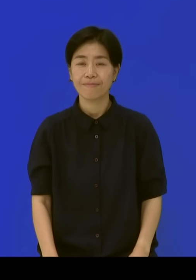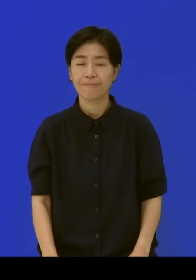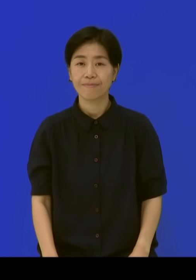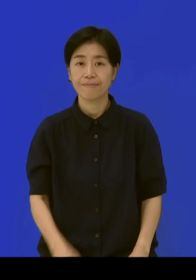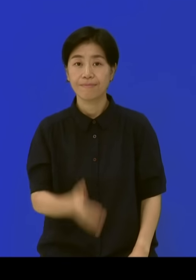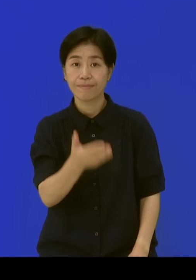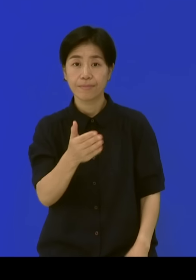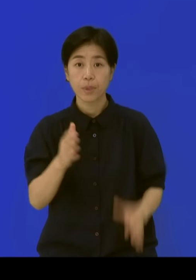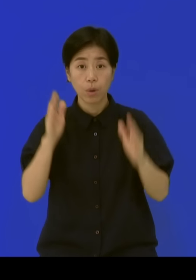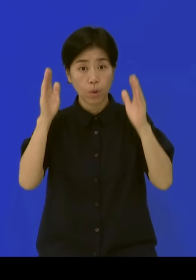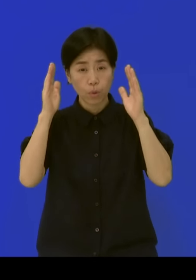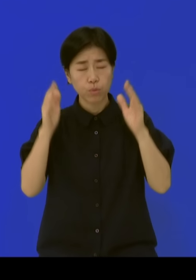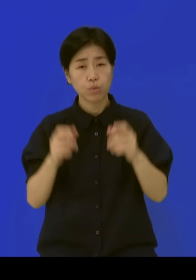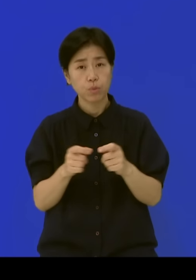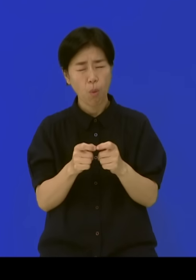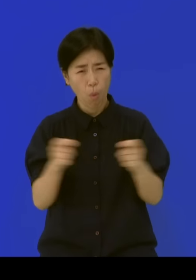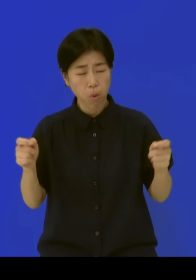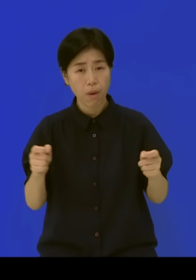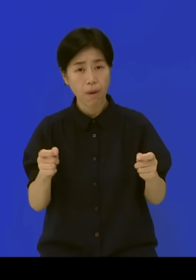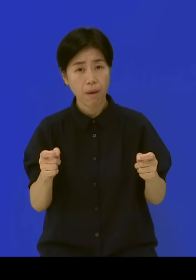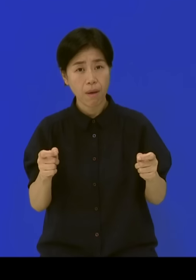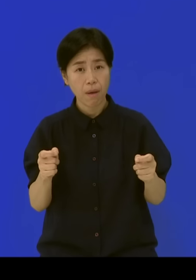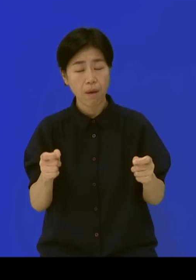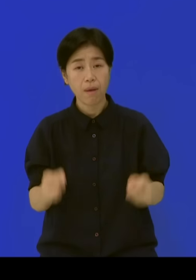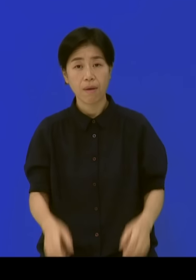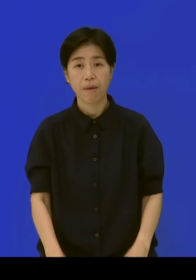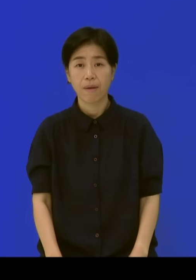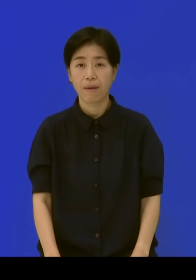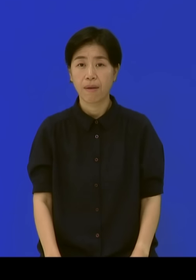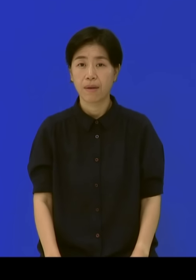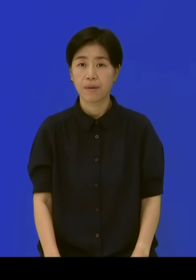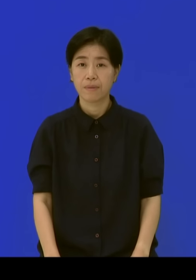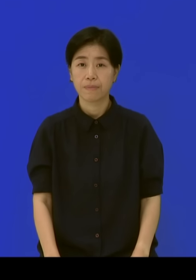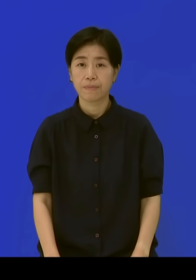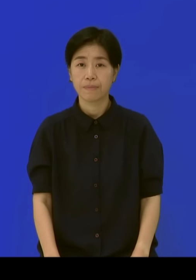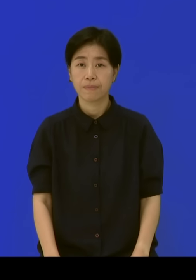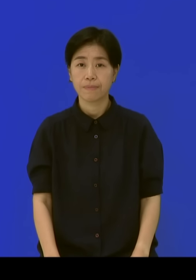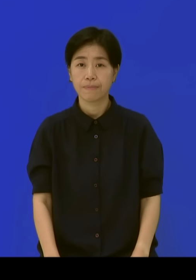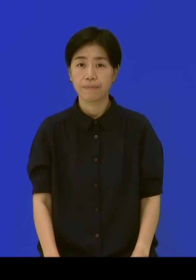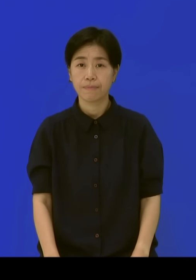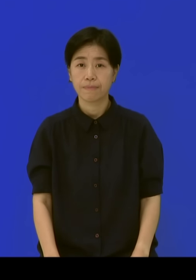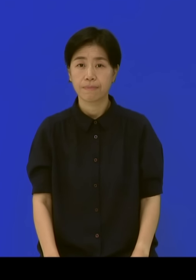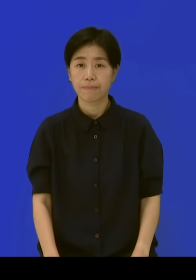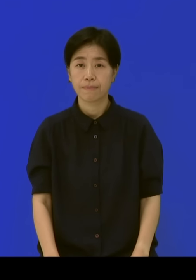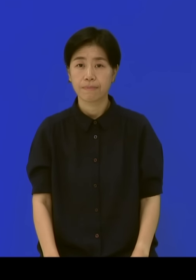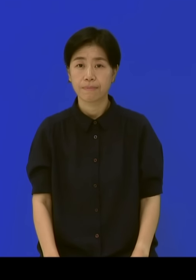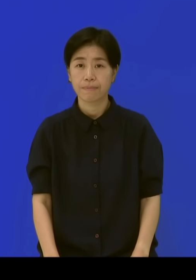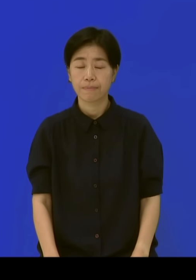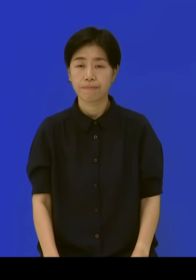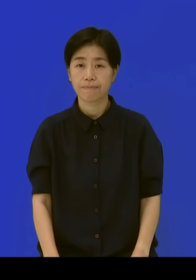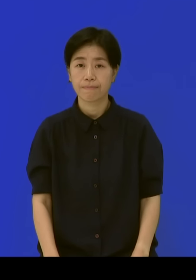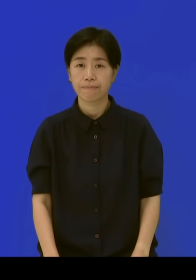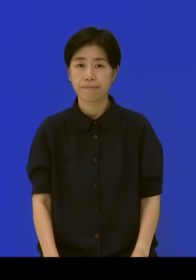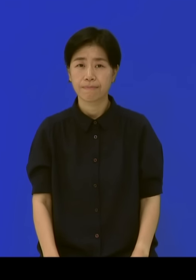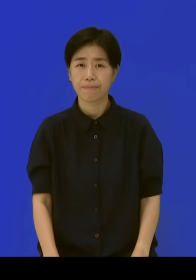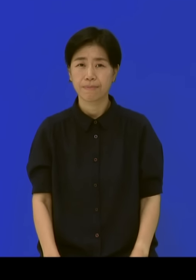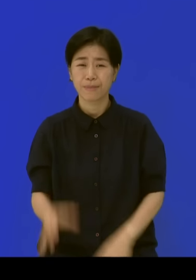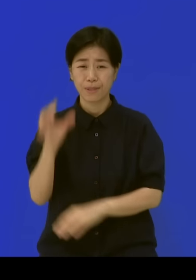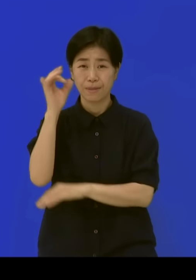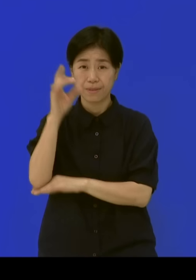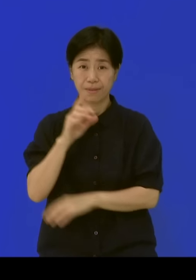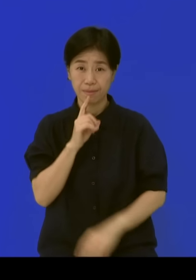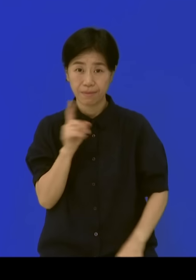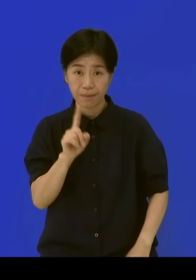그러면 얼마나 오래 공부를 하셨을까요? 이게 결국에 그때 그런 말들이 좀 있었잖아요.